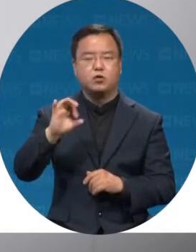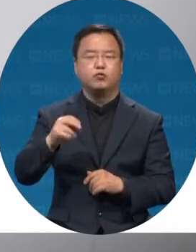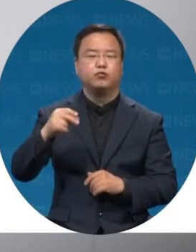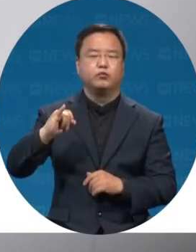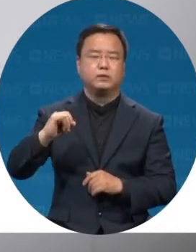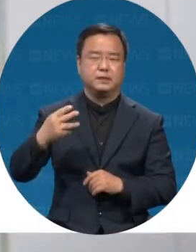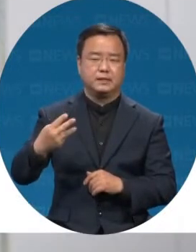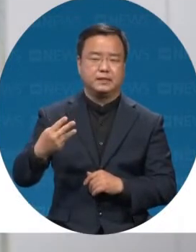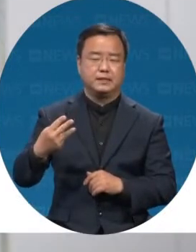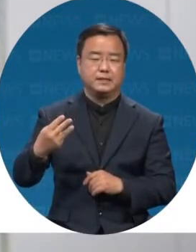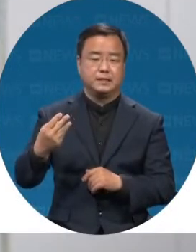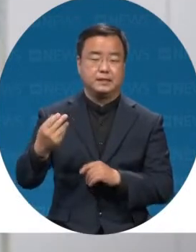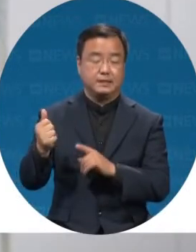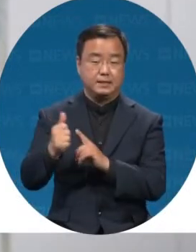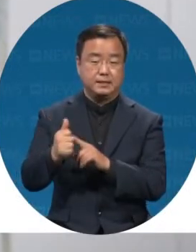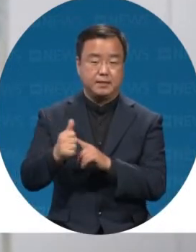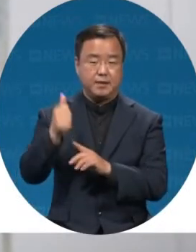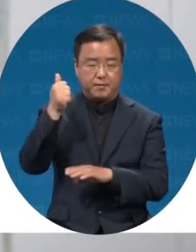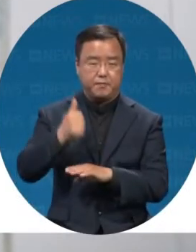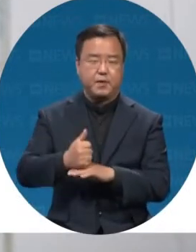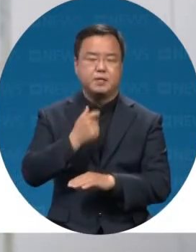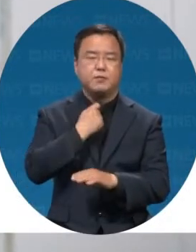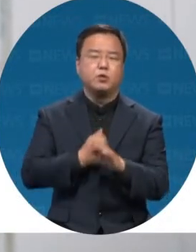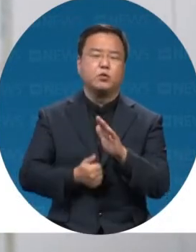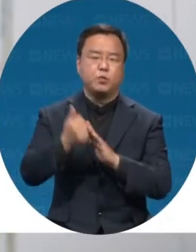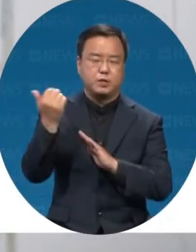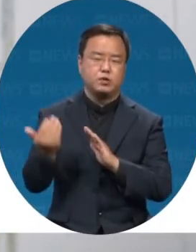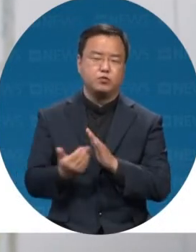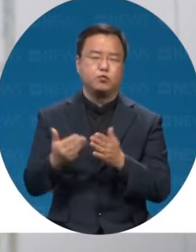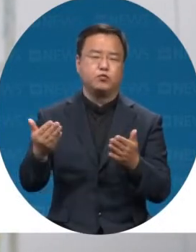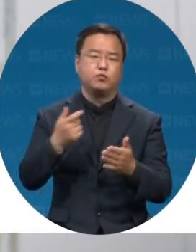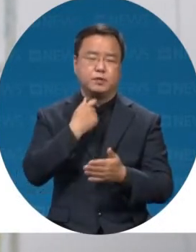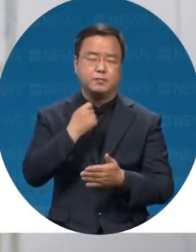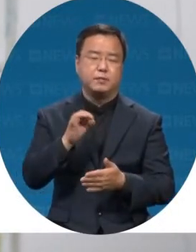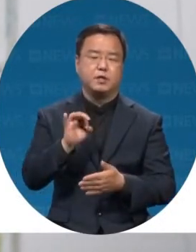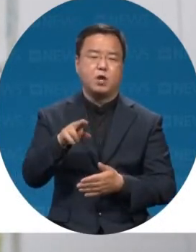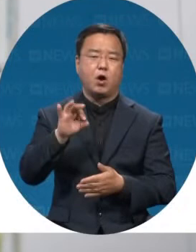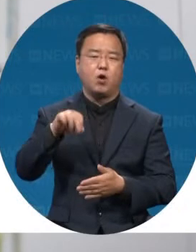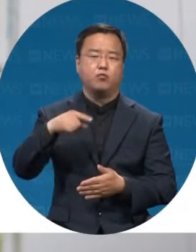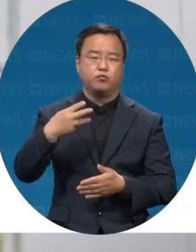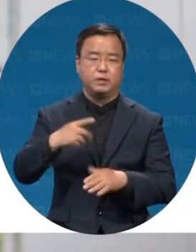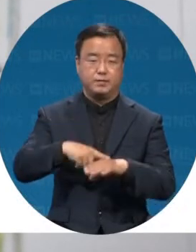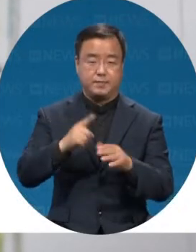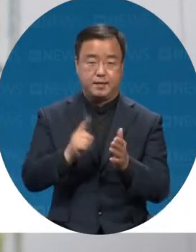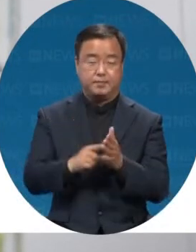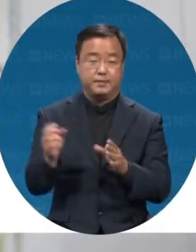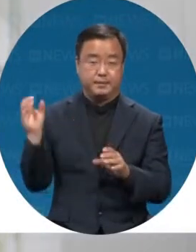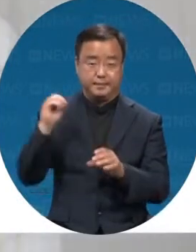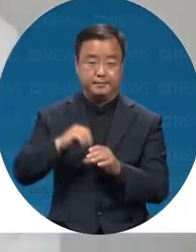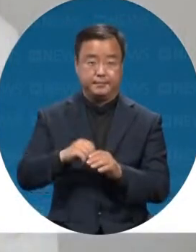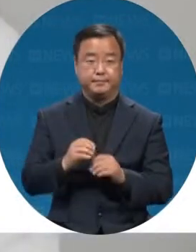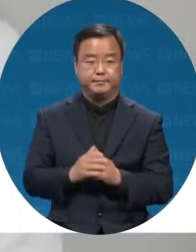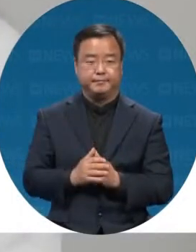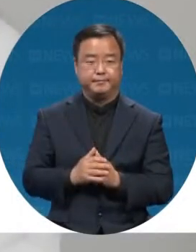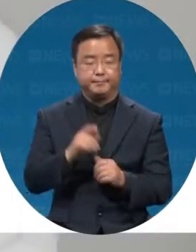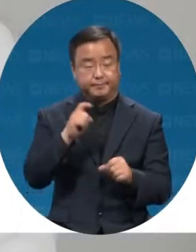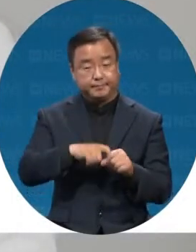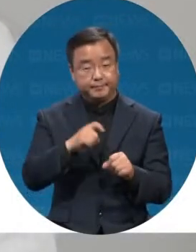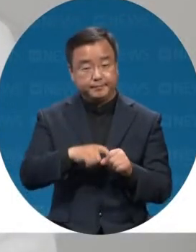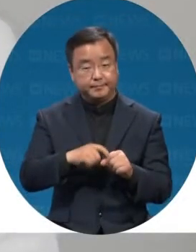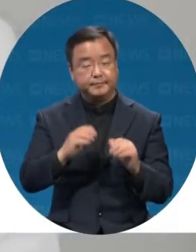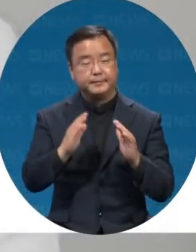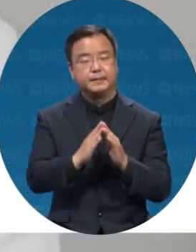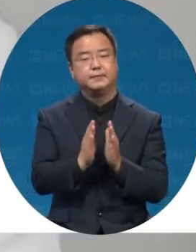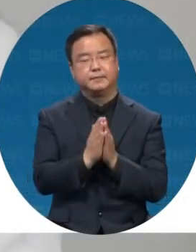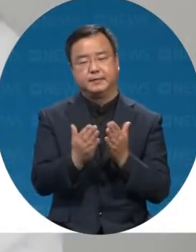노력하는 최선을 다하는 그런 여우리의 착한 마음이 담겨있는 그런 작품이에요. 네. 이 떡집 시리즈를